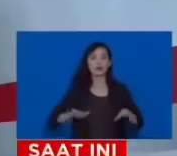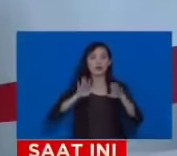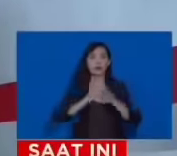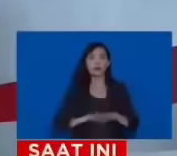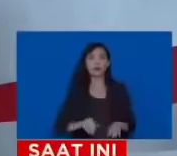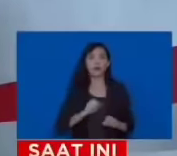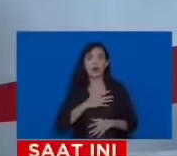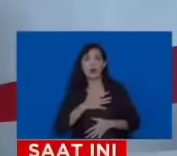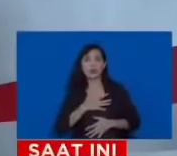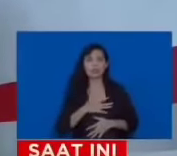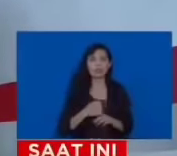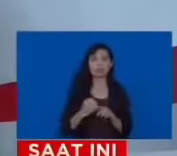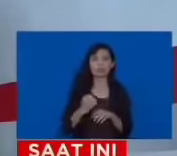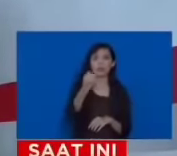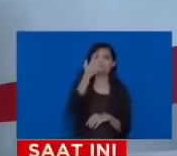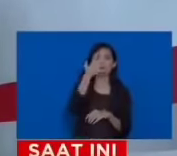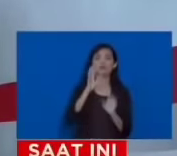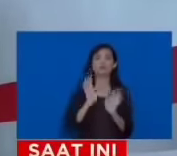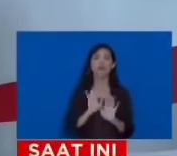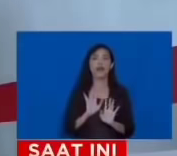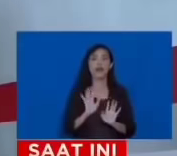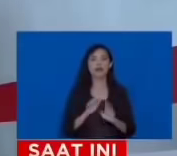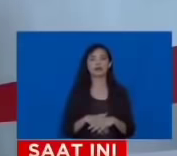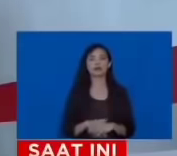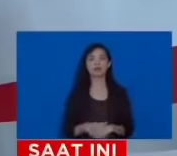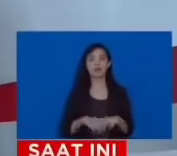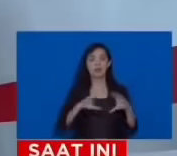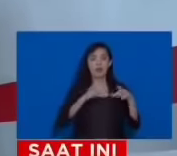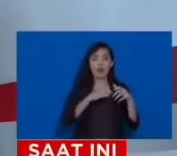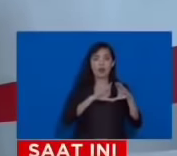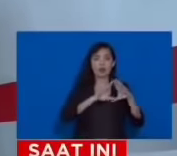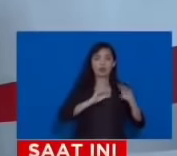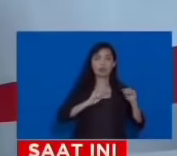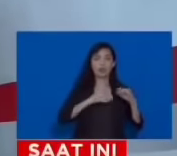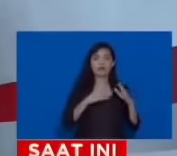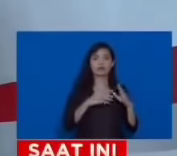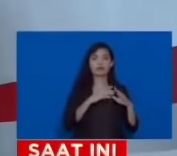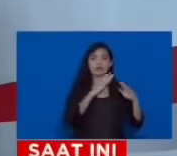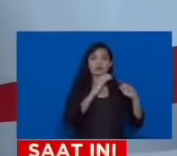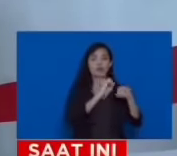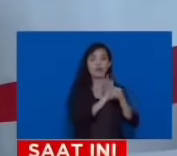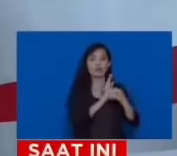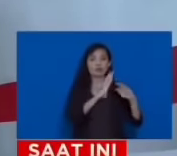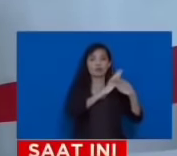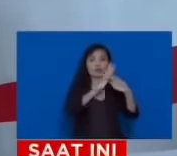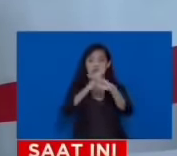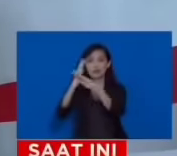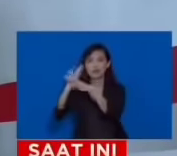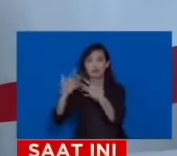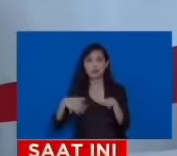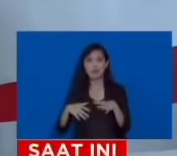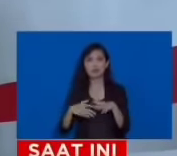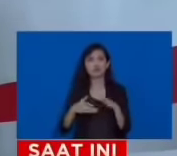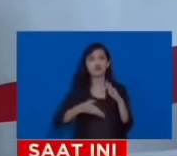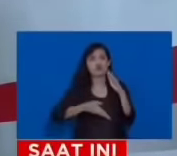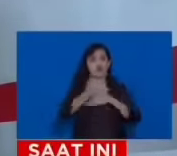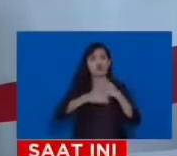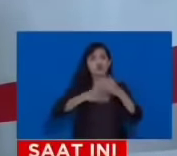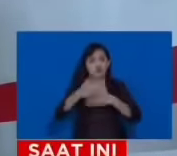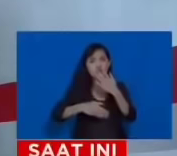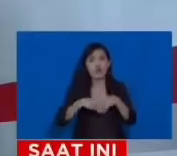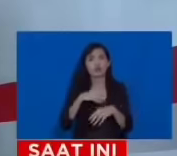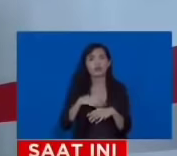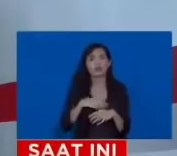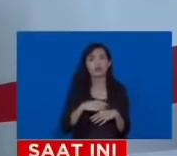Gugus tugas sudah diaktifkan di 21 provinsi dan 127